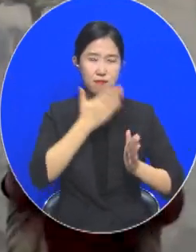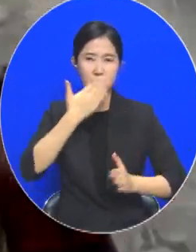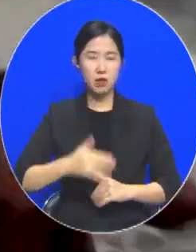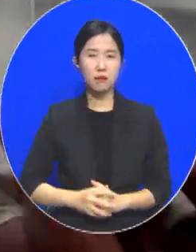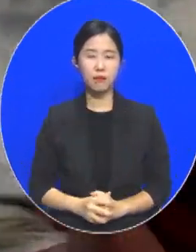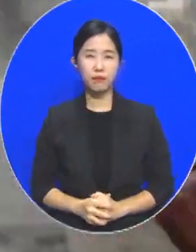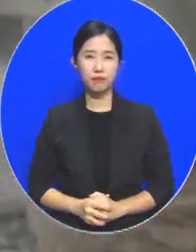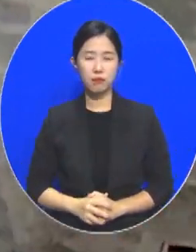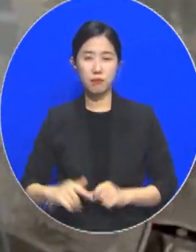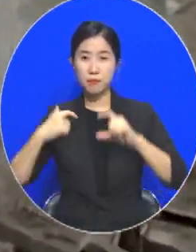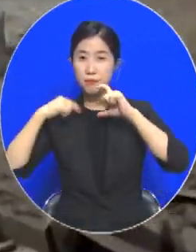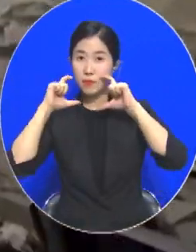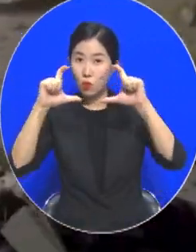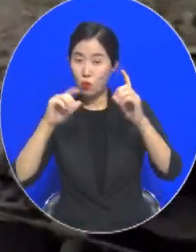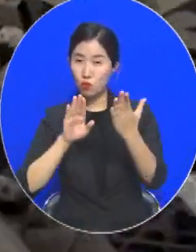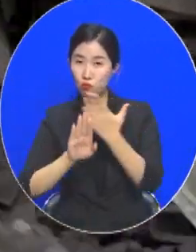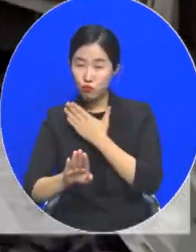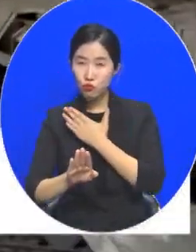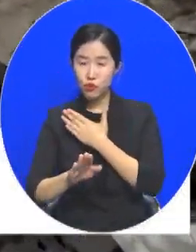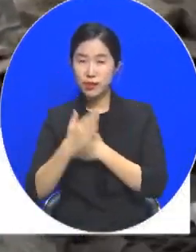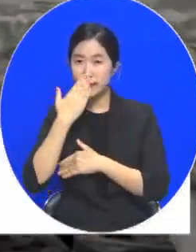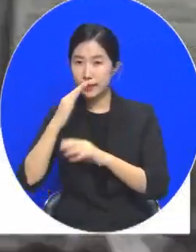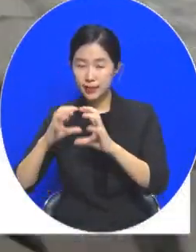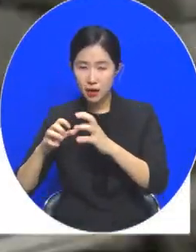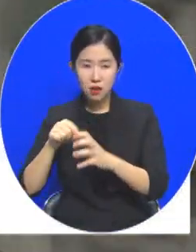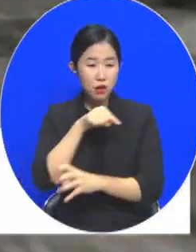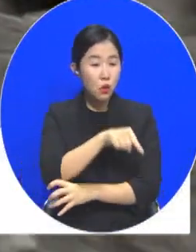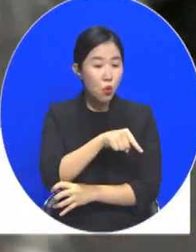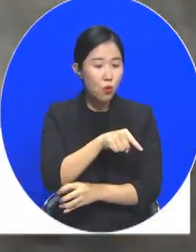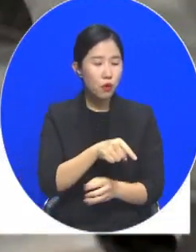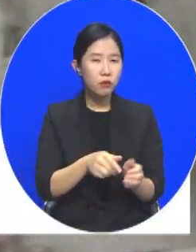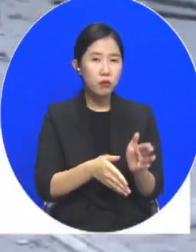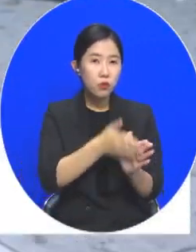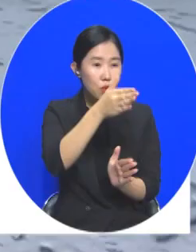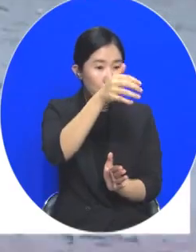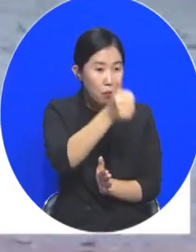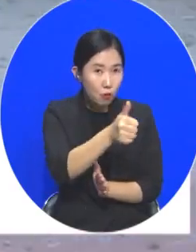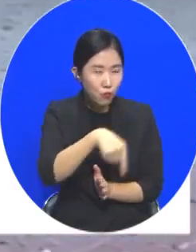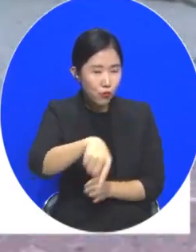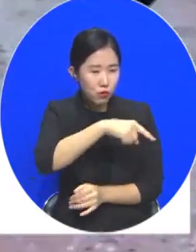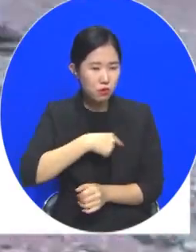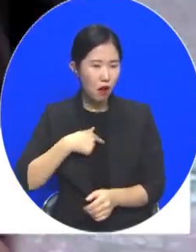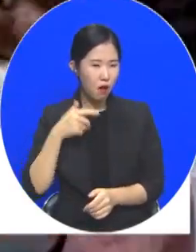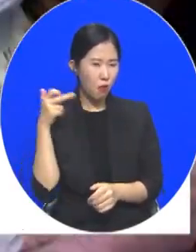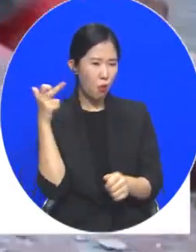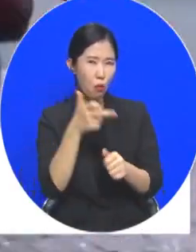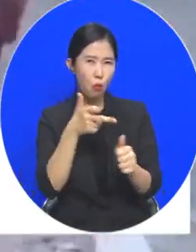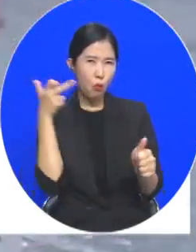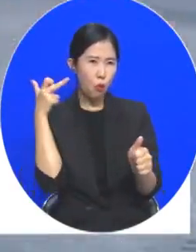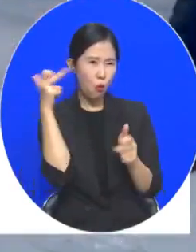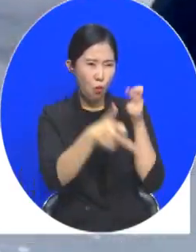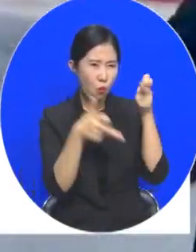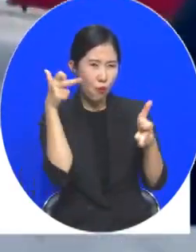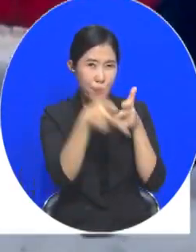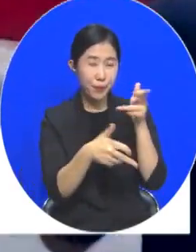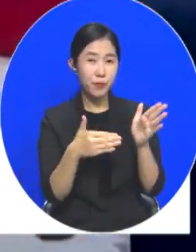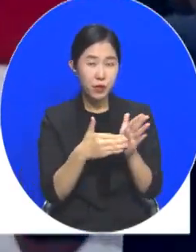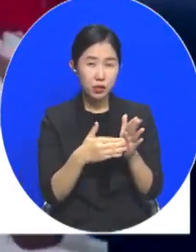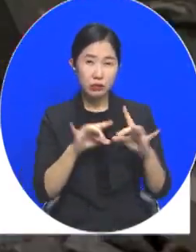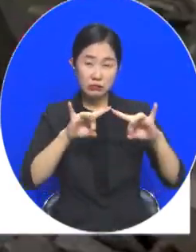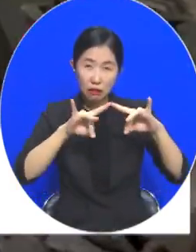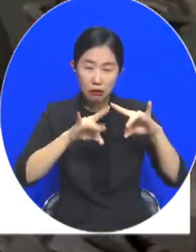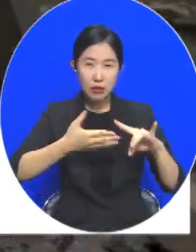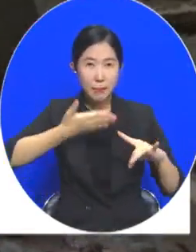공세 선언 후 이스라엘은 팔레스타인 가자지구의 하마스 본부를 중심으로 공습을 퍼부었습니다. 이어 전기와 식량, 연료